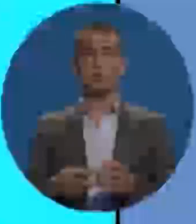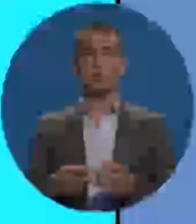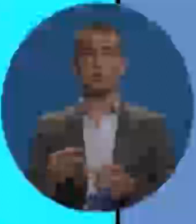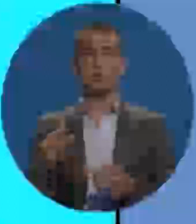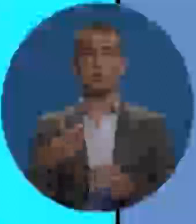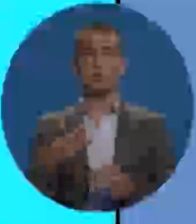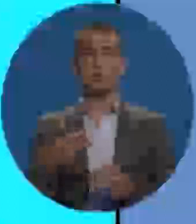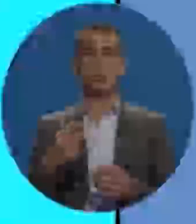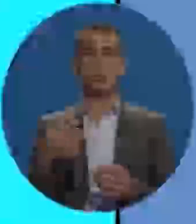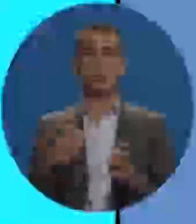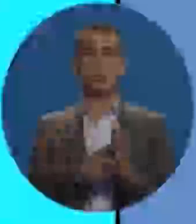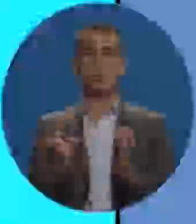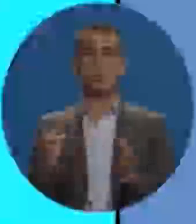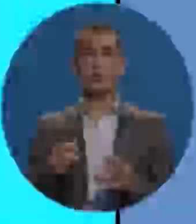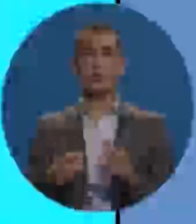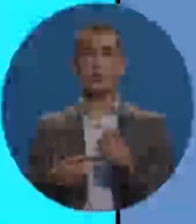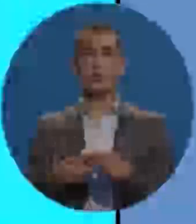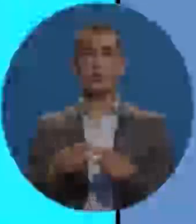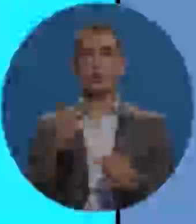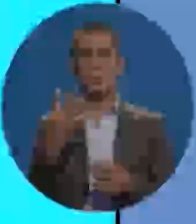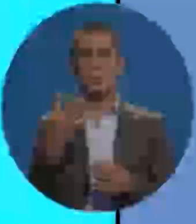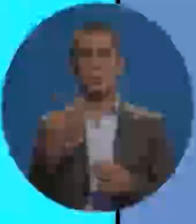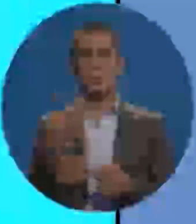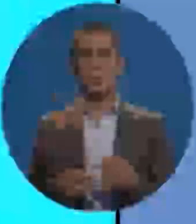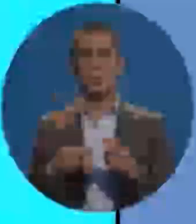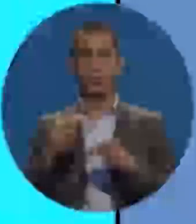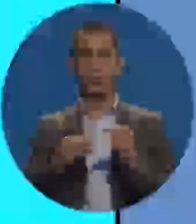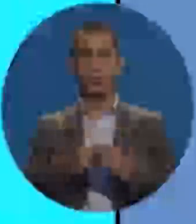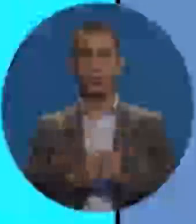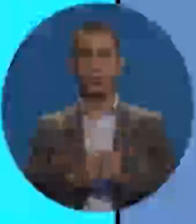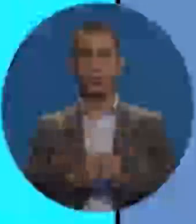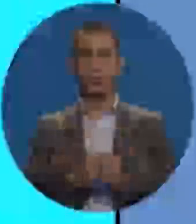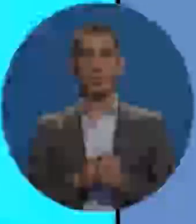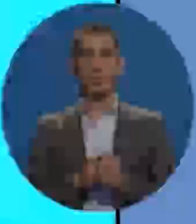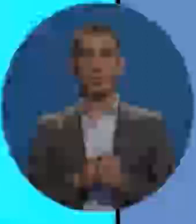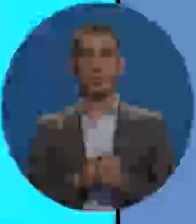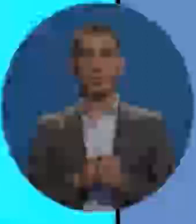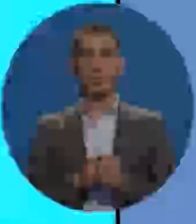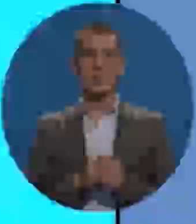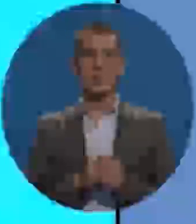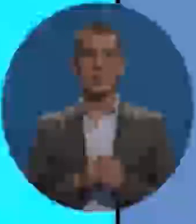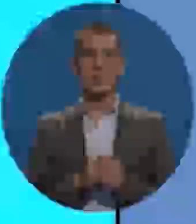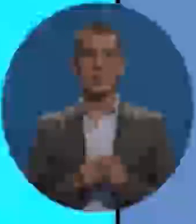804, 800, һәм 4-тен ұбарат.